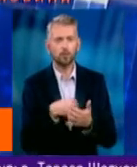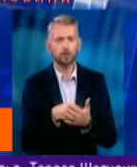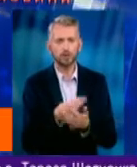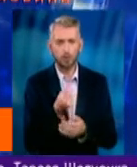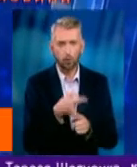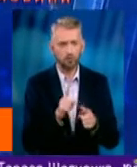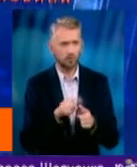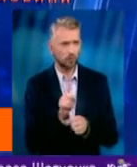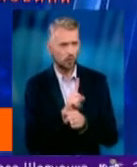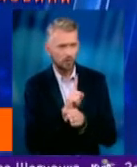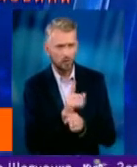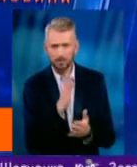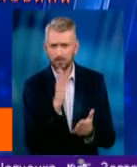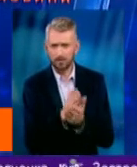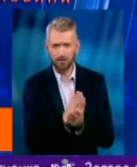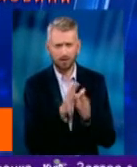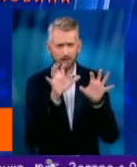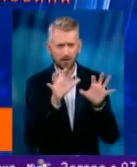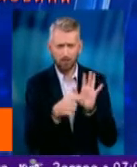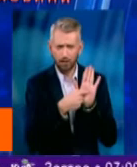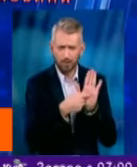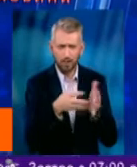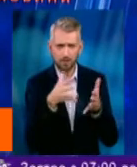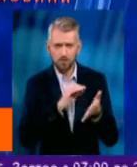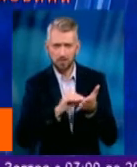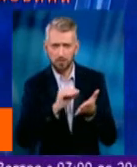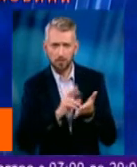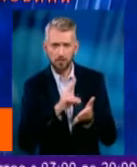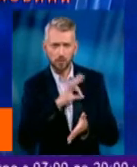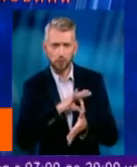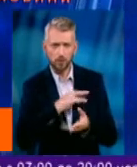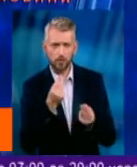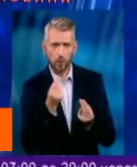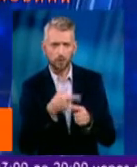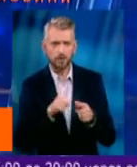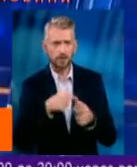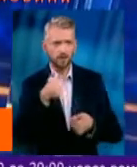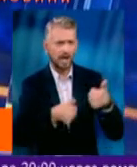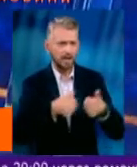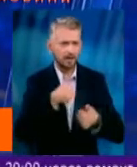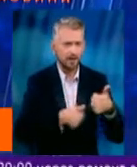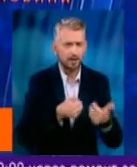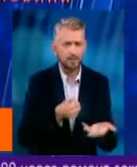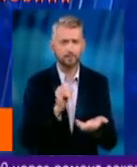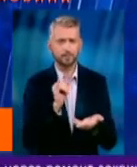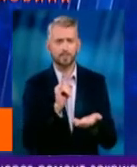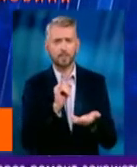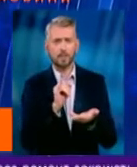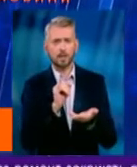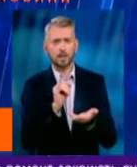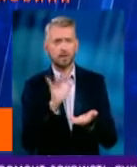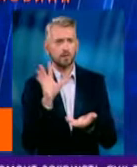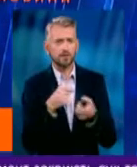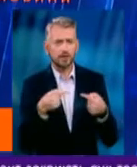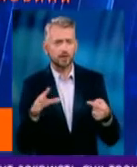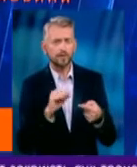вони абсолютно серйозно зарегульовані в частині їхнього використання. Це і тендерні процедури, і все інше,